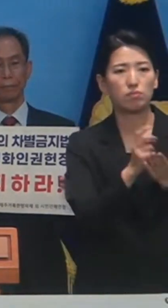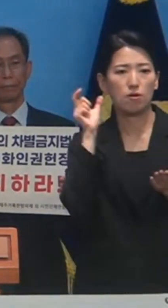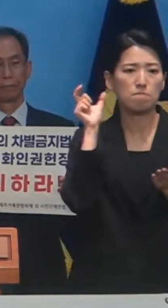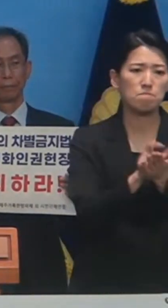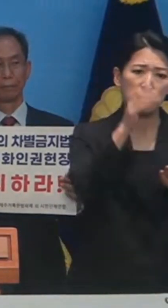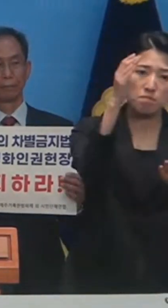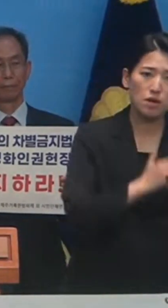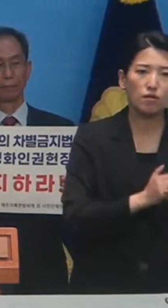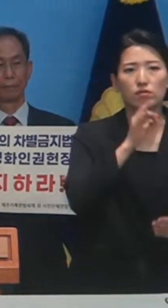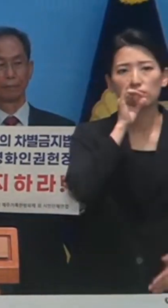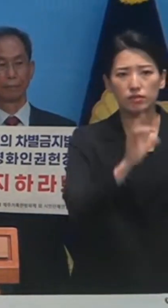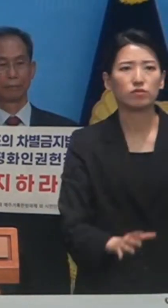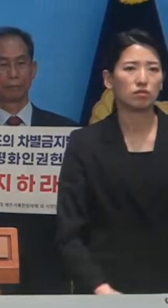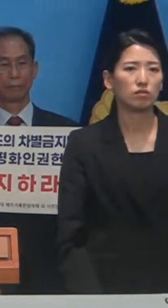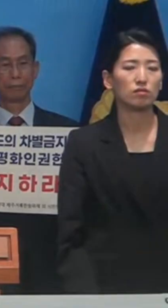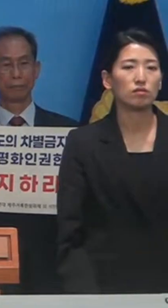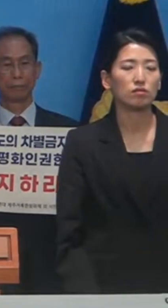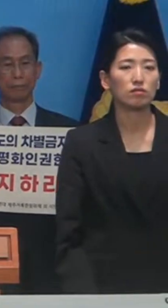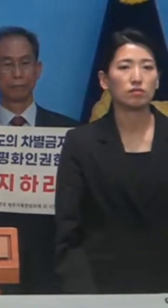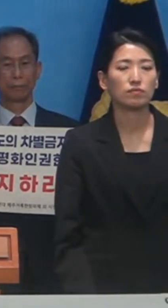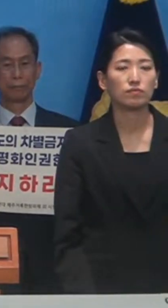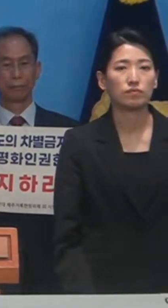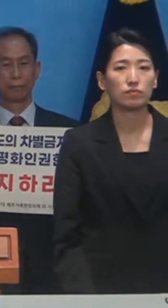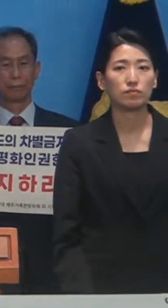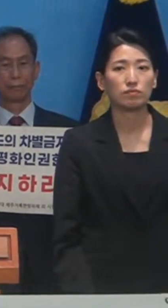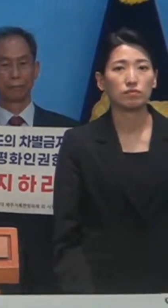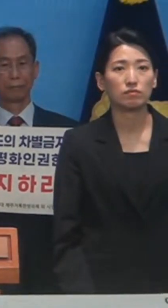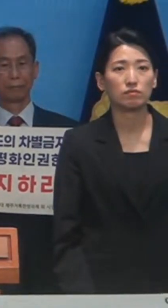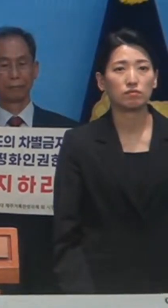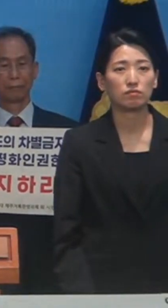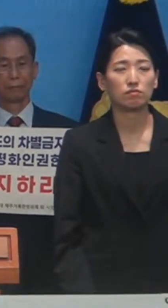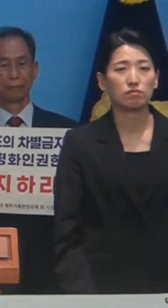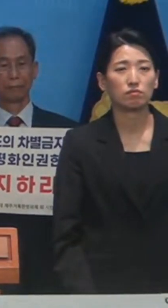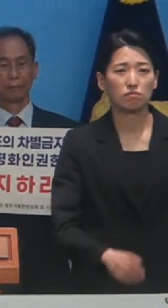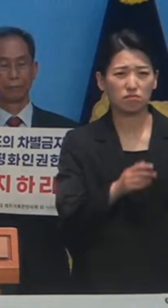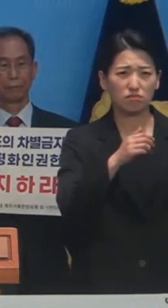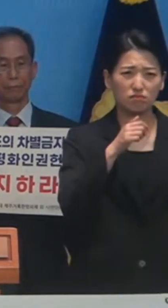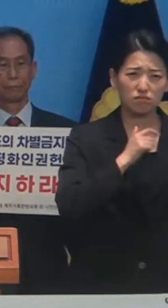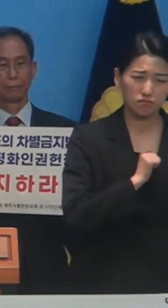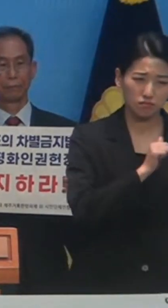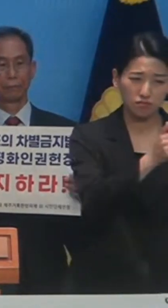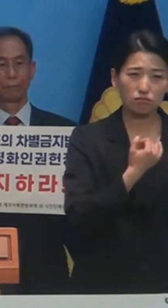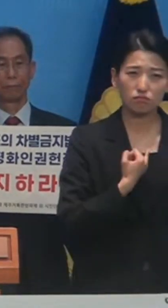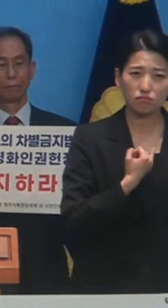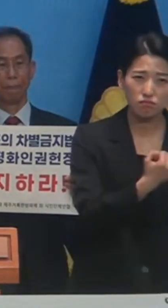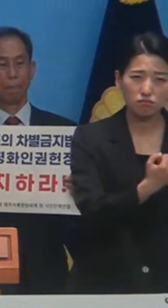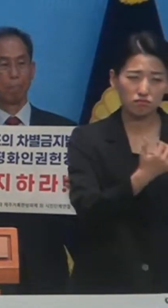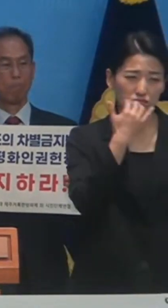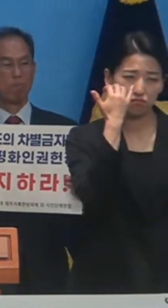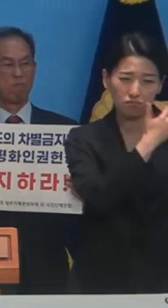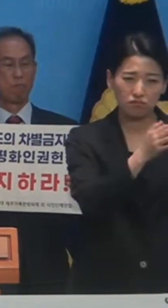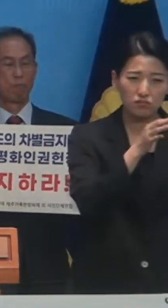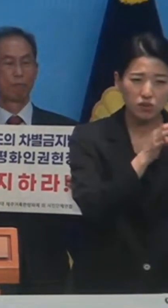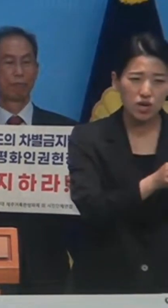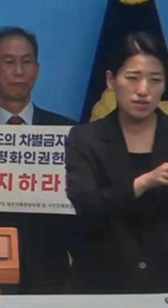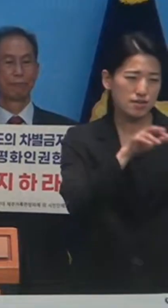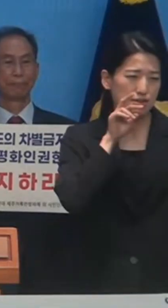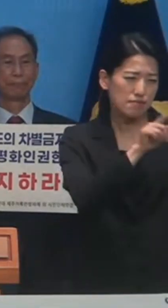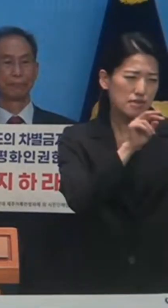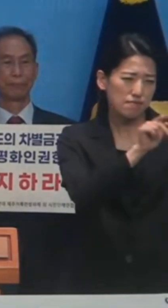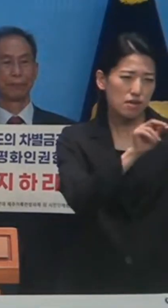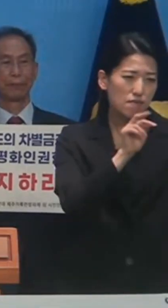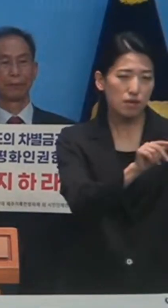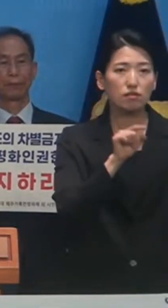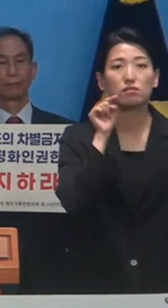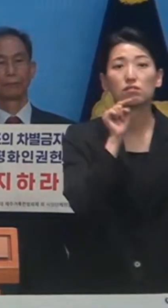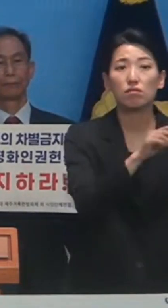받아들일 수 없습니다. 헌장안의 문제는 동성 간 성행위 비난을 동성 간 성행위자 비난과